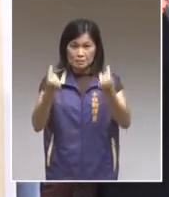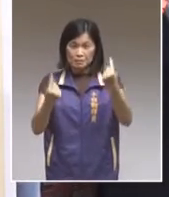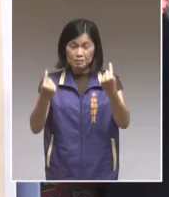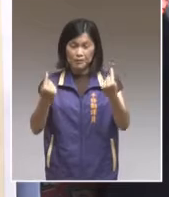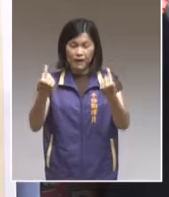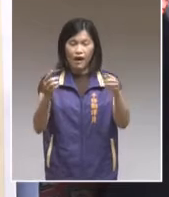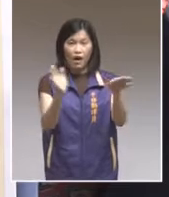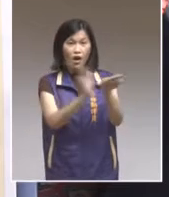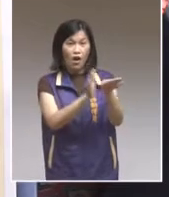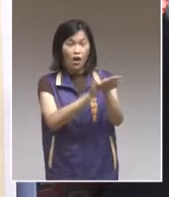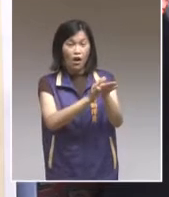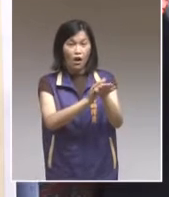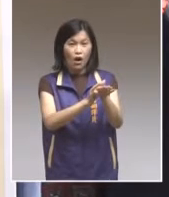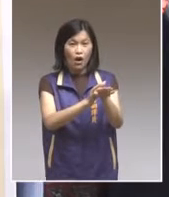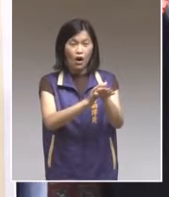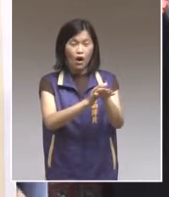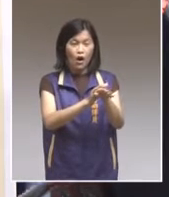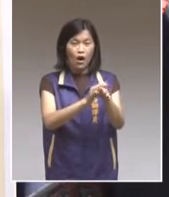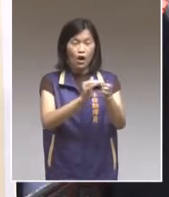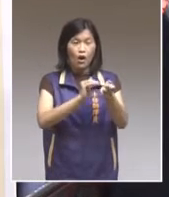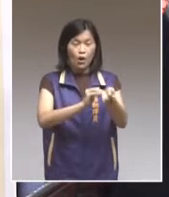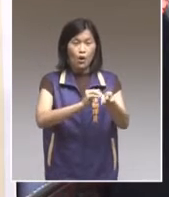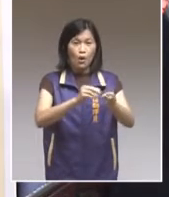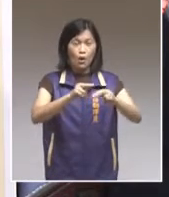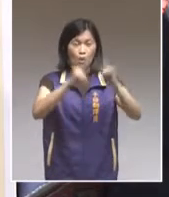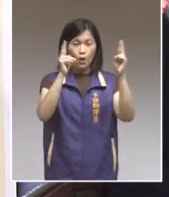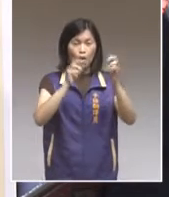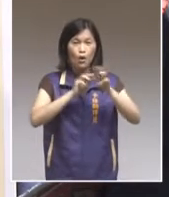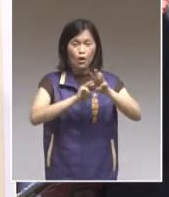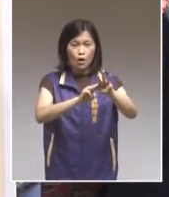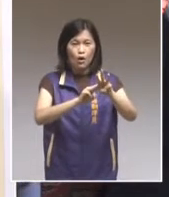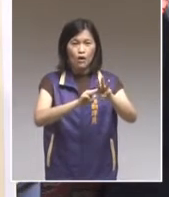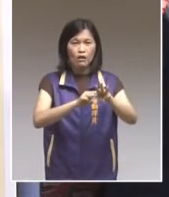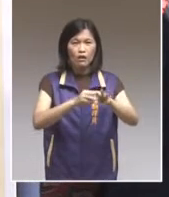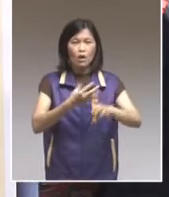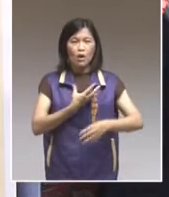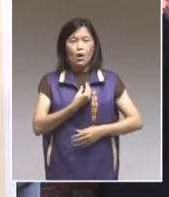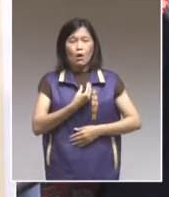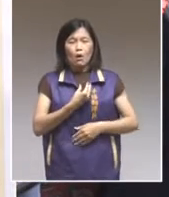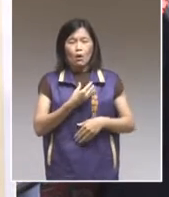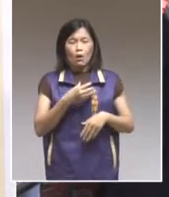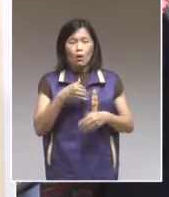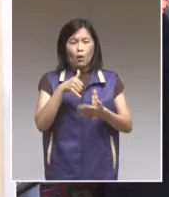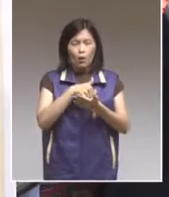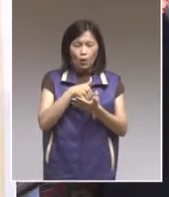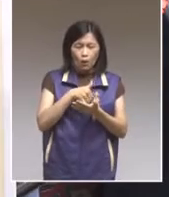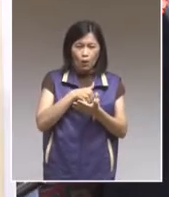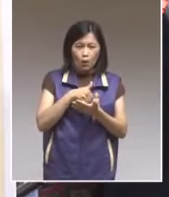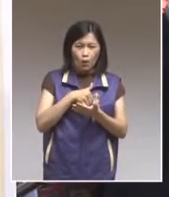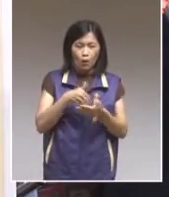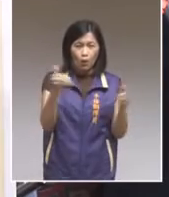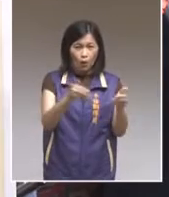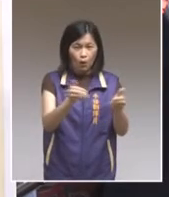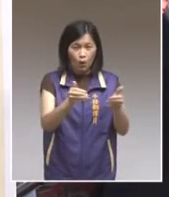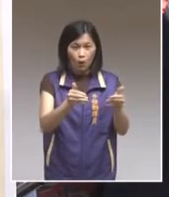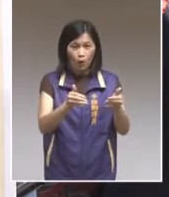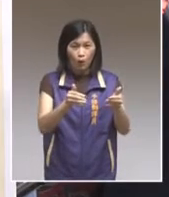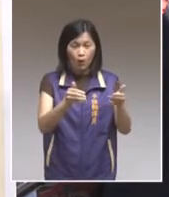边出院的时候还接受心衰竭治疗在典型心肌炎的